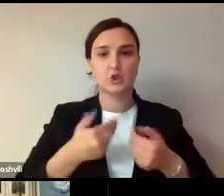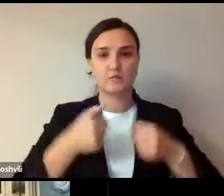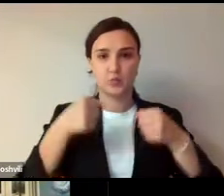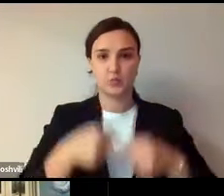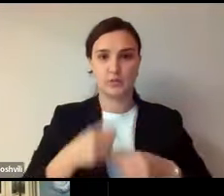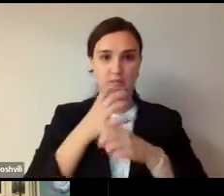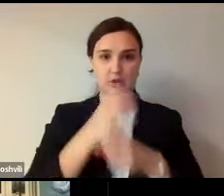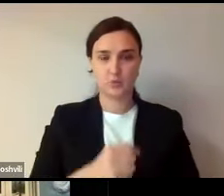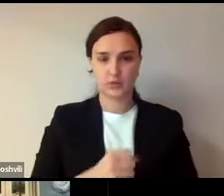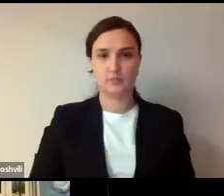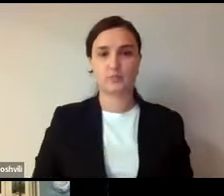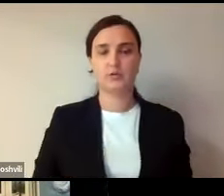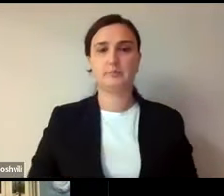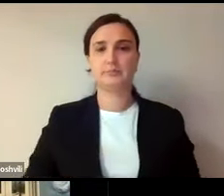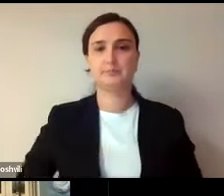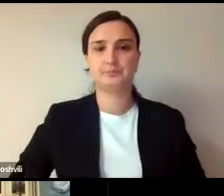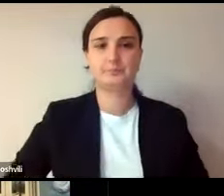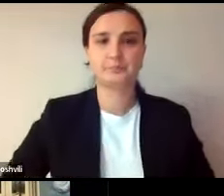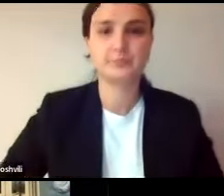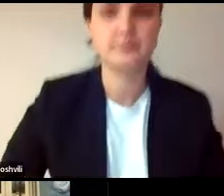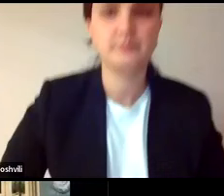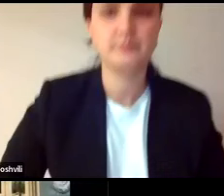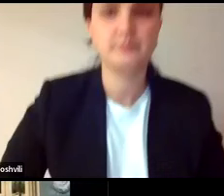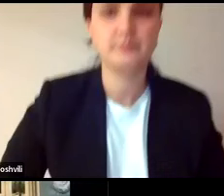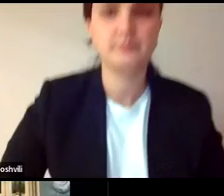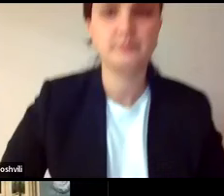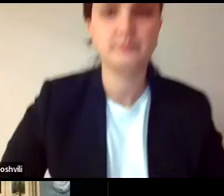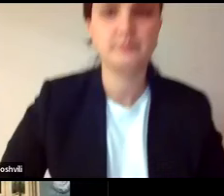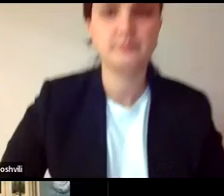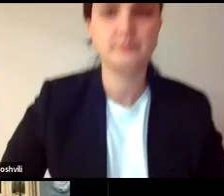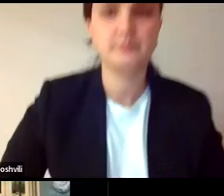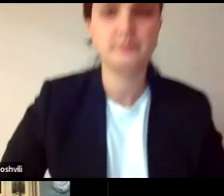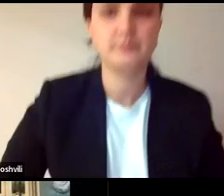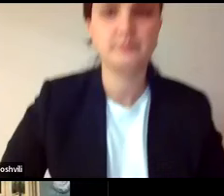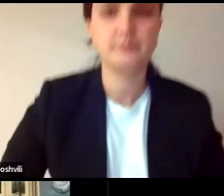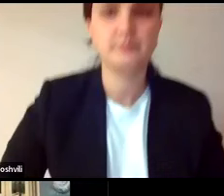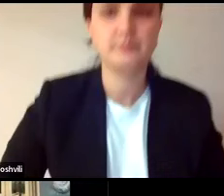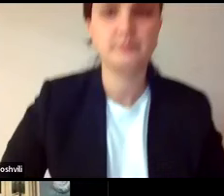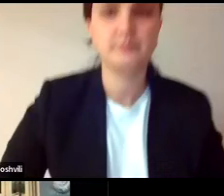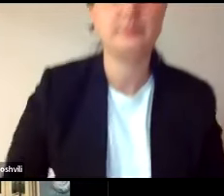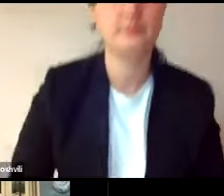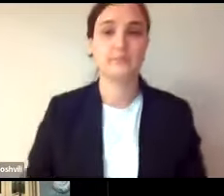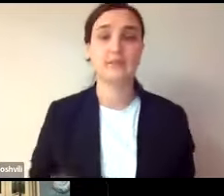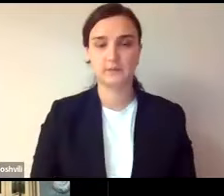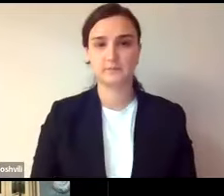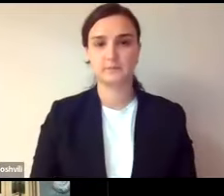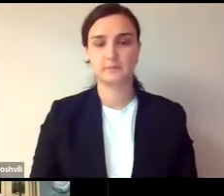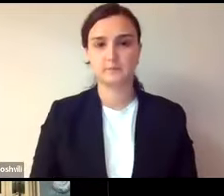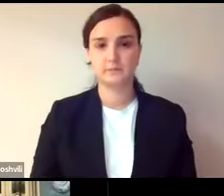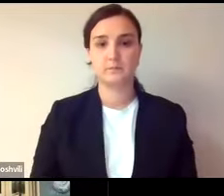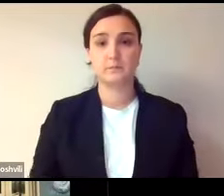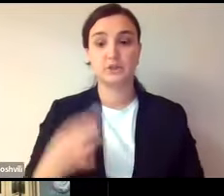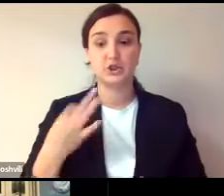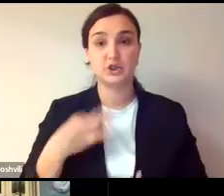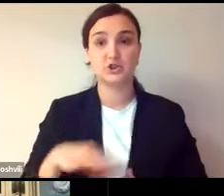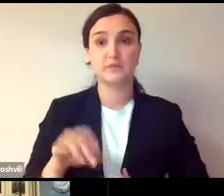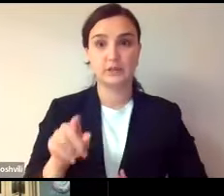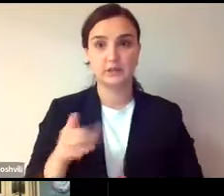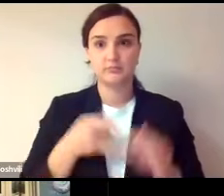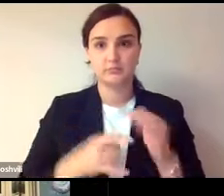ეზღუდებოდა დედას და მამას. როდესაც მათ შვილი შეეძინათ, სახელმწიფომ ბავშვი გაიყვანა ეგრეთ წოდებულ